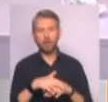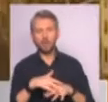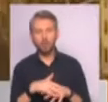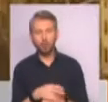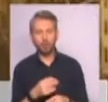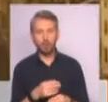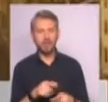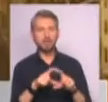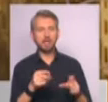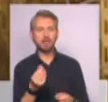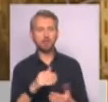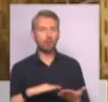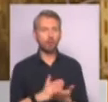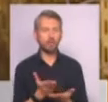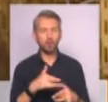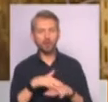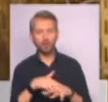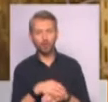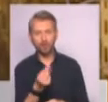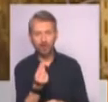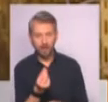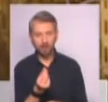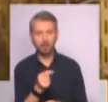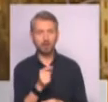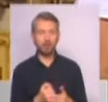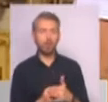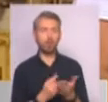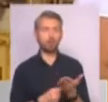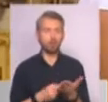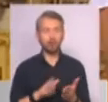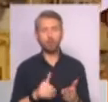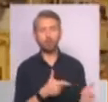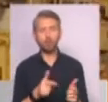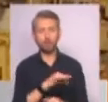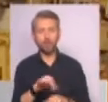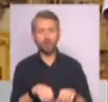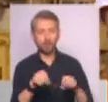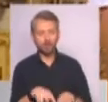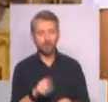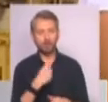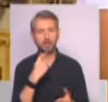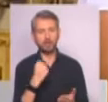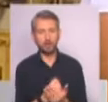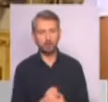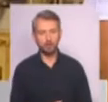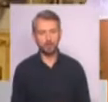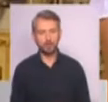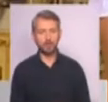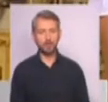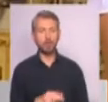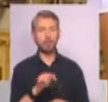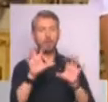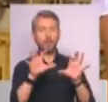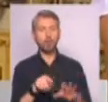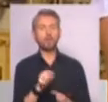цінової політики, який розраховує ці тарифи, до нього відповідно вони обґрунтовуються, потім вони готують проєкт цього рішення і вони його затверджують. По закону